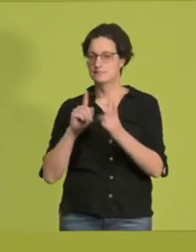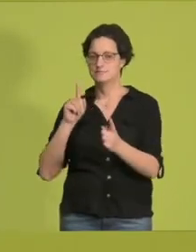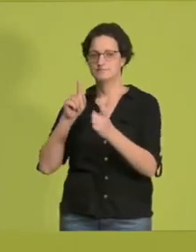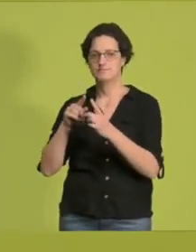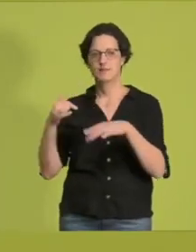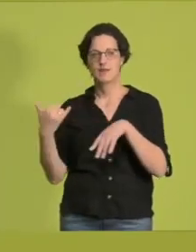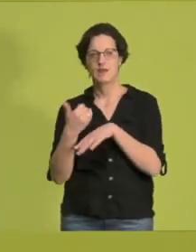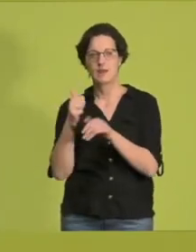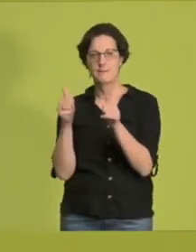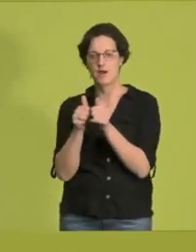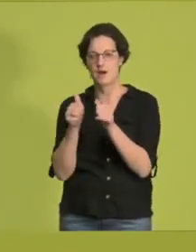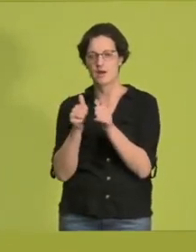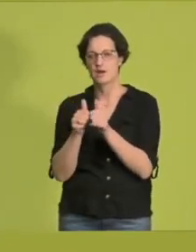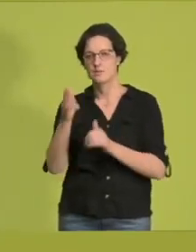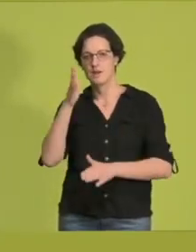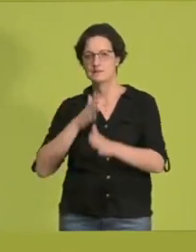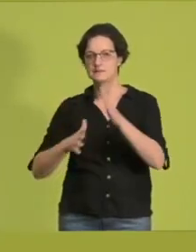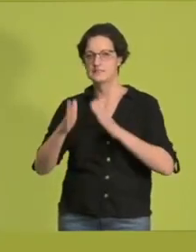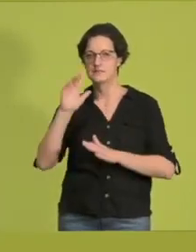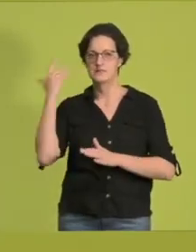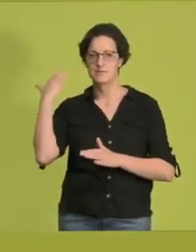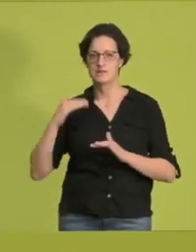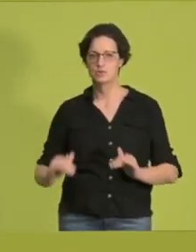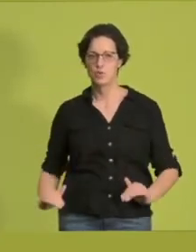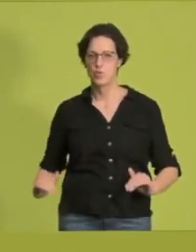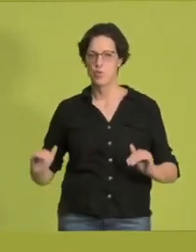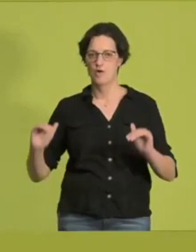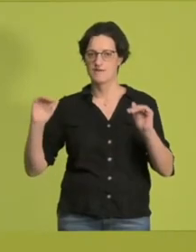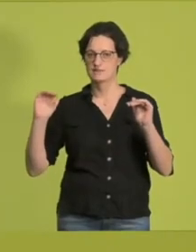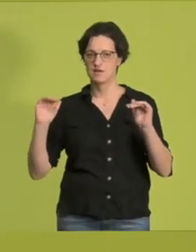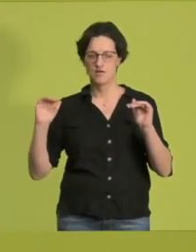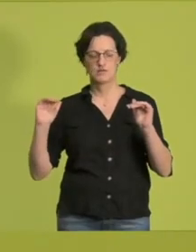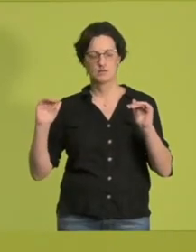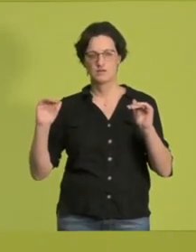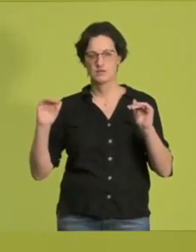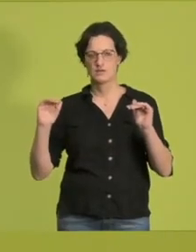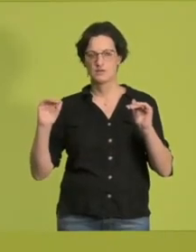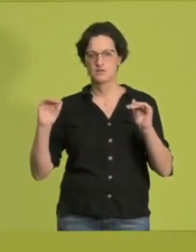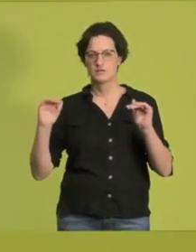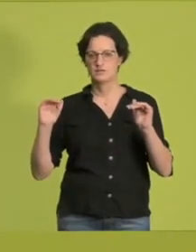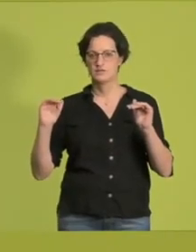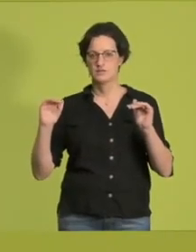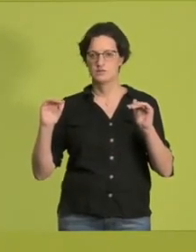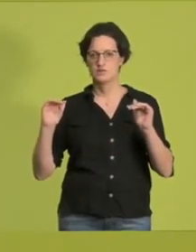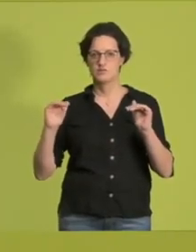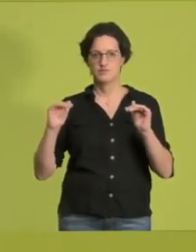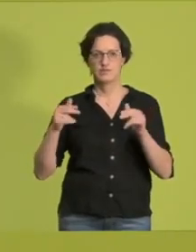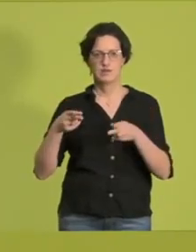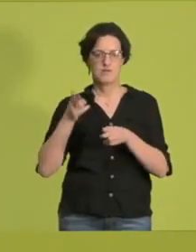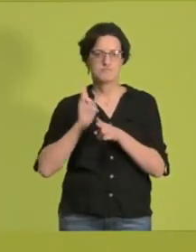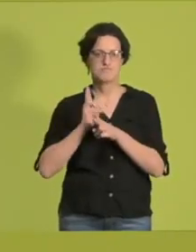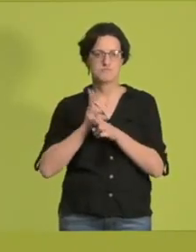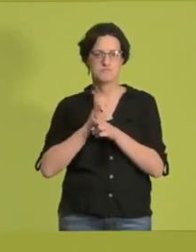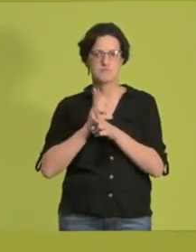das sich im hochwasser draußen vor ihrem haus an die ja niemand metall leisten